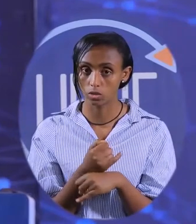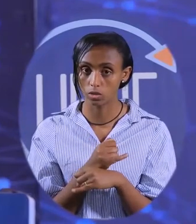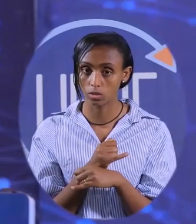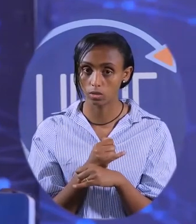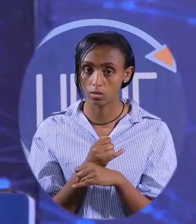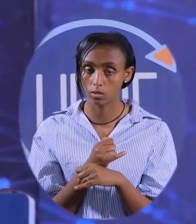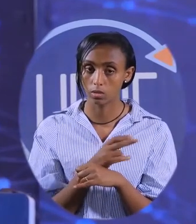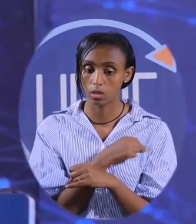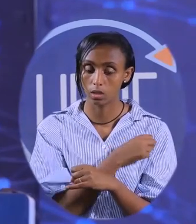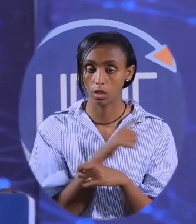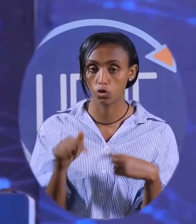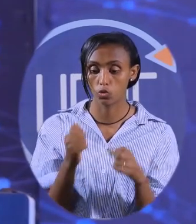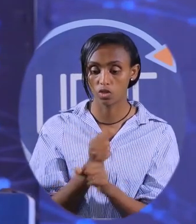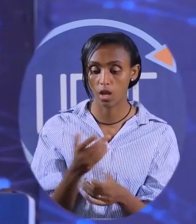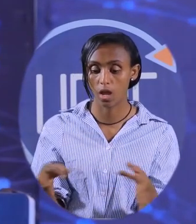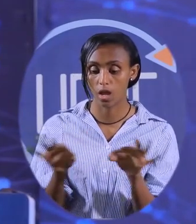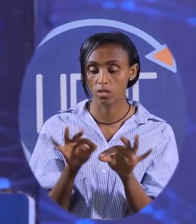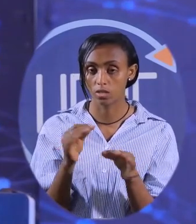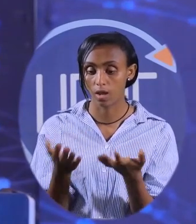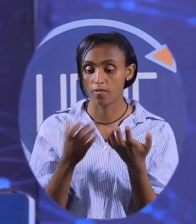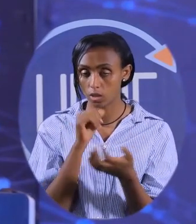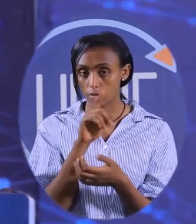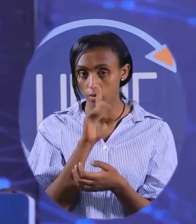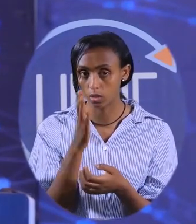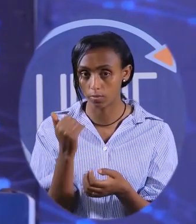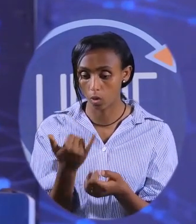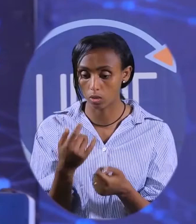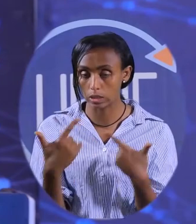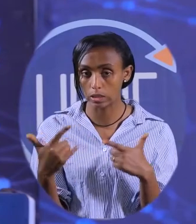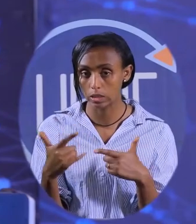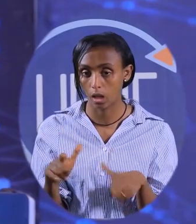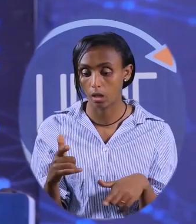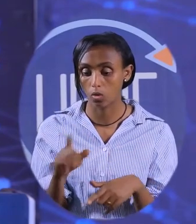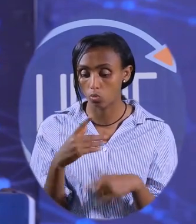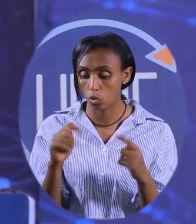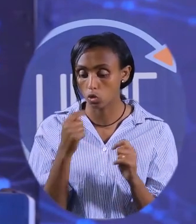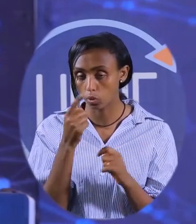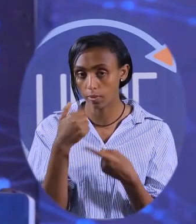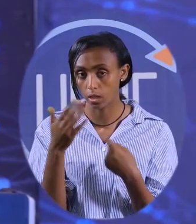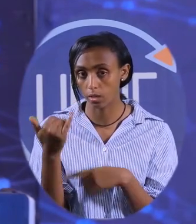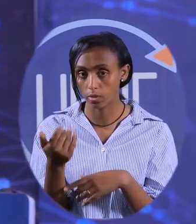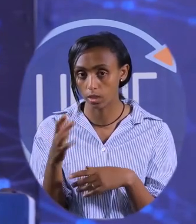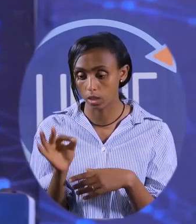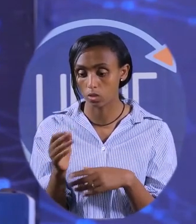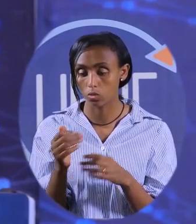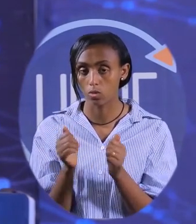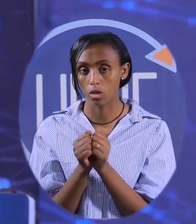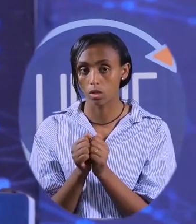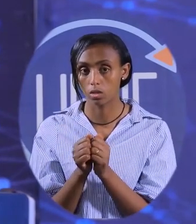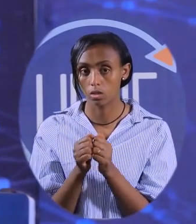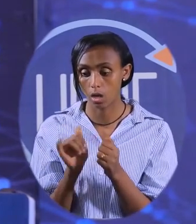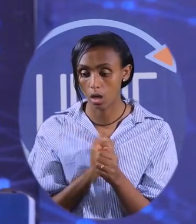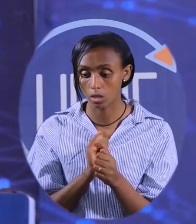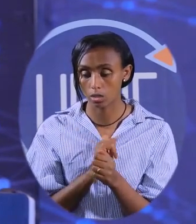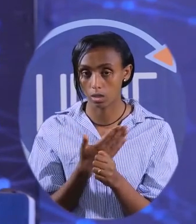ክሊኒክ ኤሪያ ስራ አይፈልግም ነበር። አሁን ግን እስቲ እንደ ድሌ ልሞክር ብሎ ይመጣል ሁሉም። ለዚህ እኮ ነው ሁሉም የተገኘችው ጋር ሁሉም ይሰለፋል ሄደው። ምክንያቱም